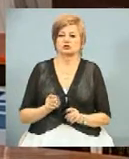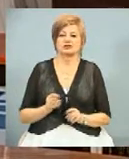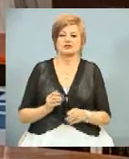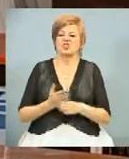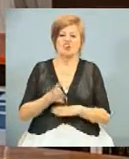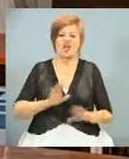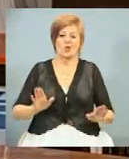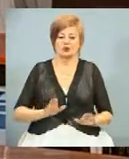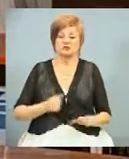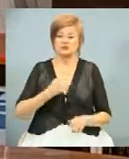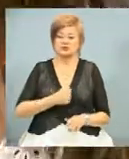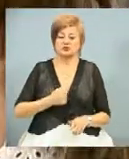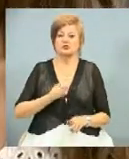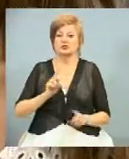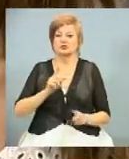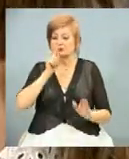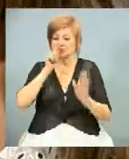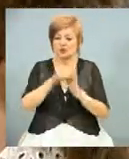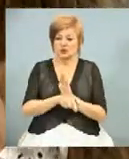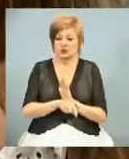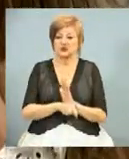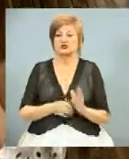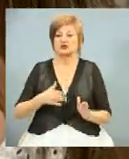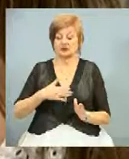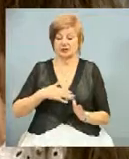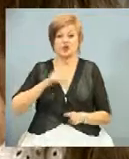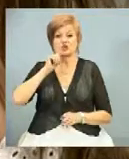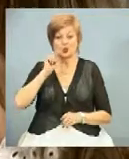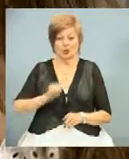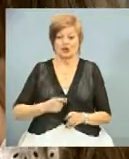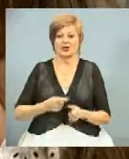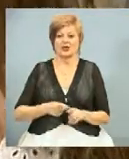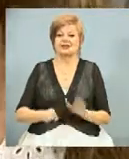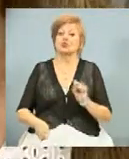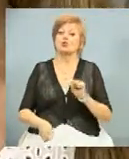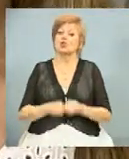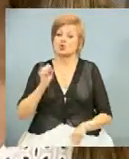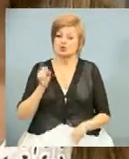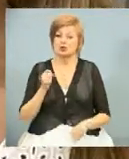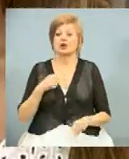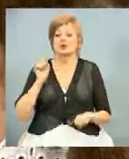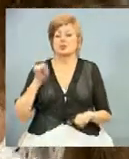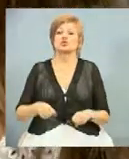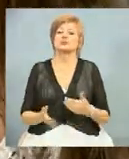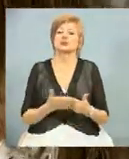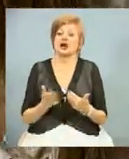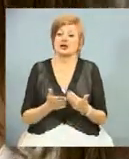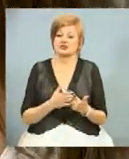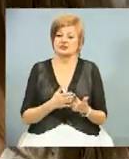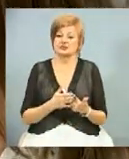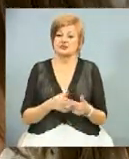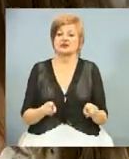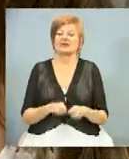негість, якийсь злодій захоче пробратися незаконно до нашої країни, то це буде порушенням, і ми можемо його покарати. Тобто такі